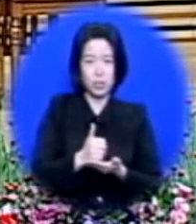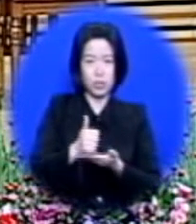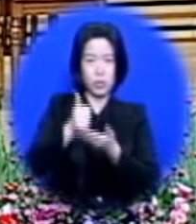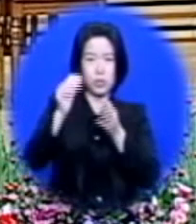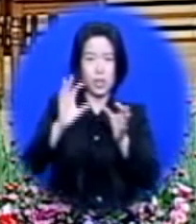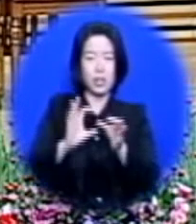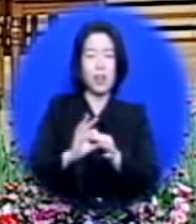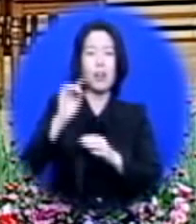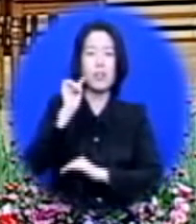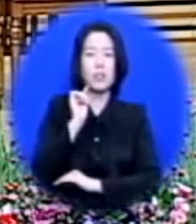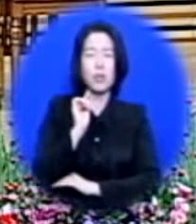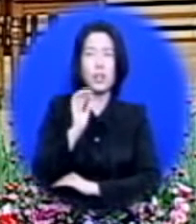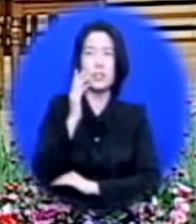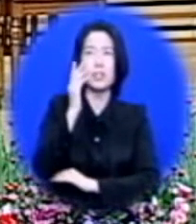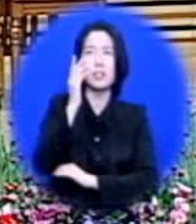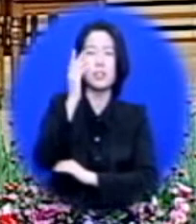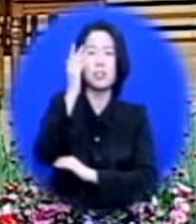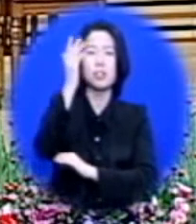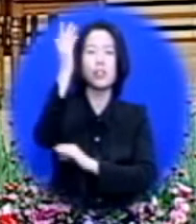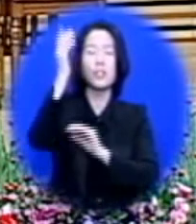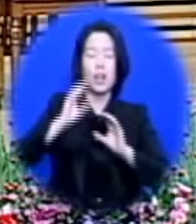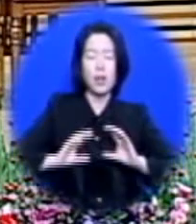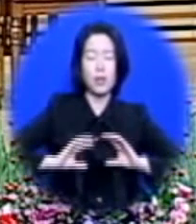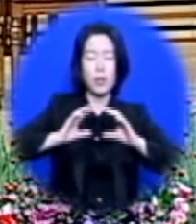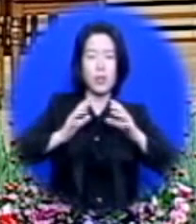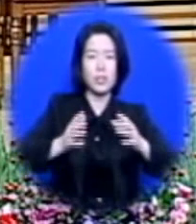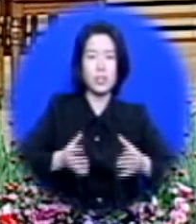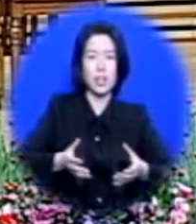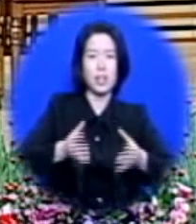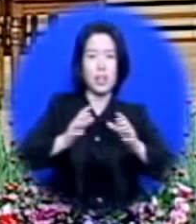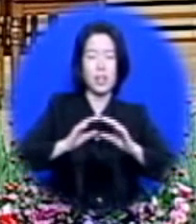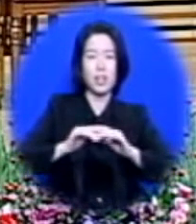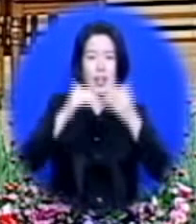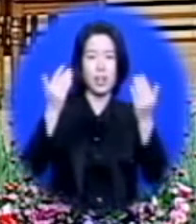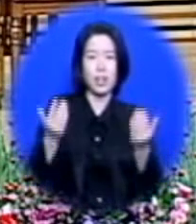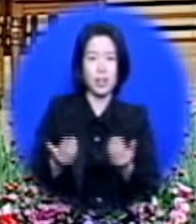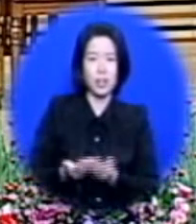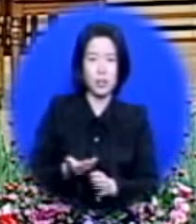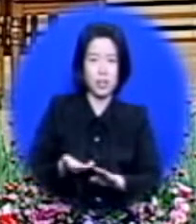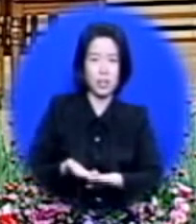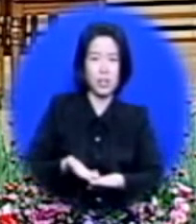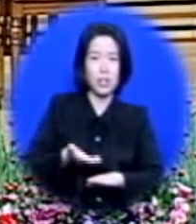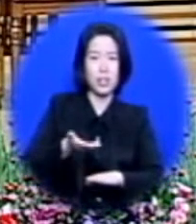수에 영어 머문 덧 lal